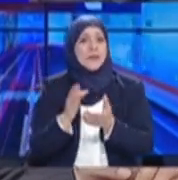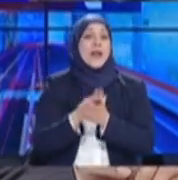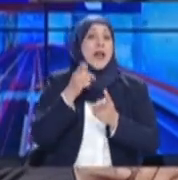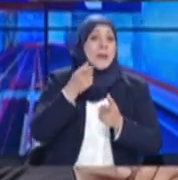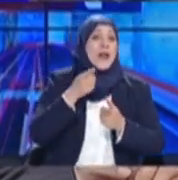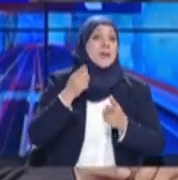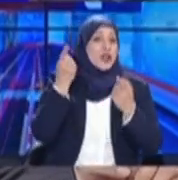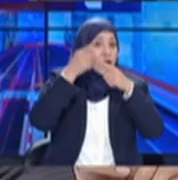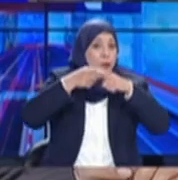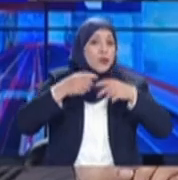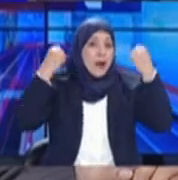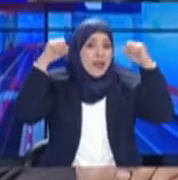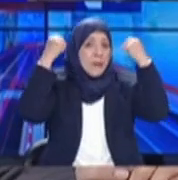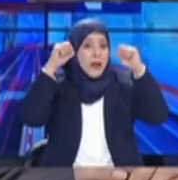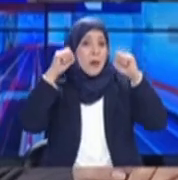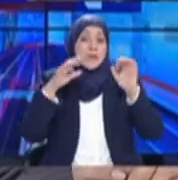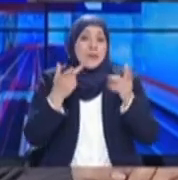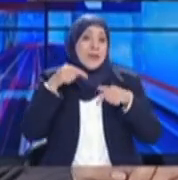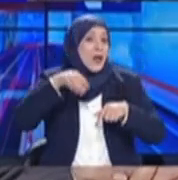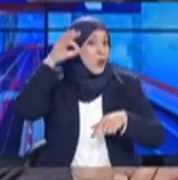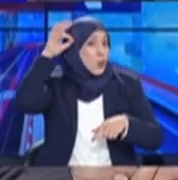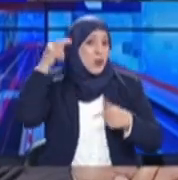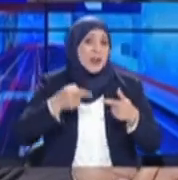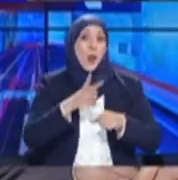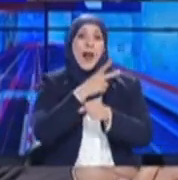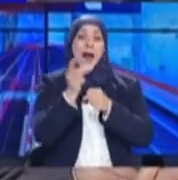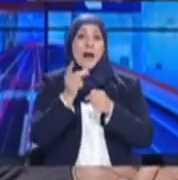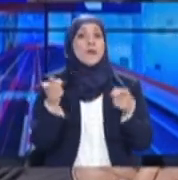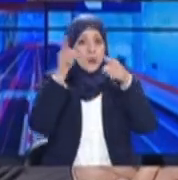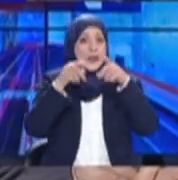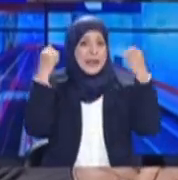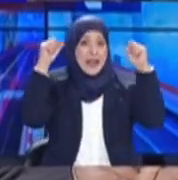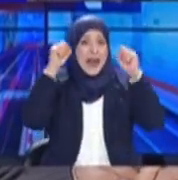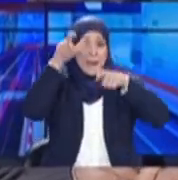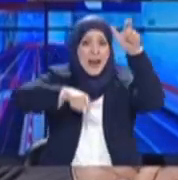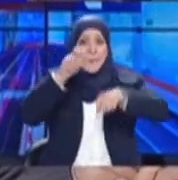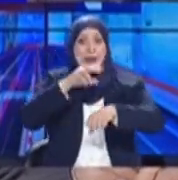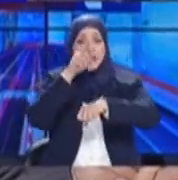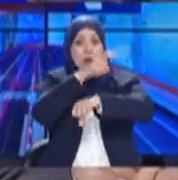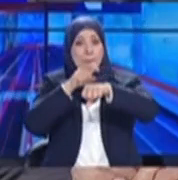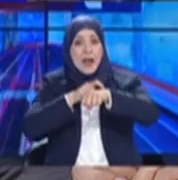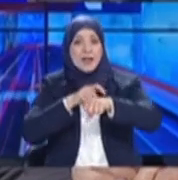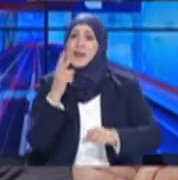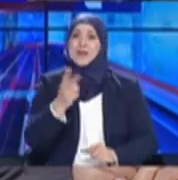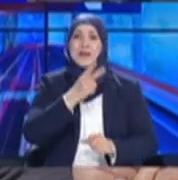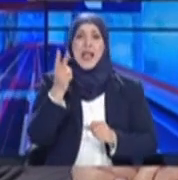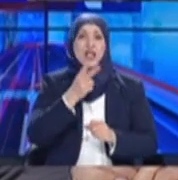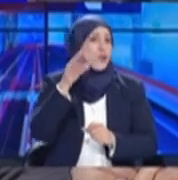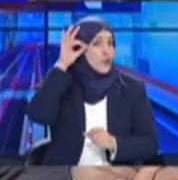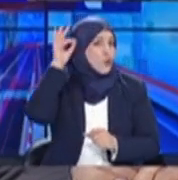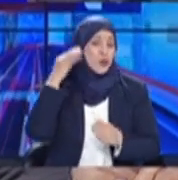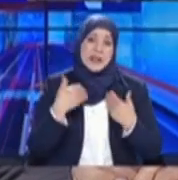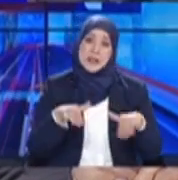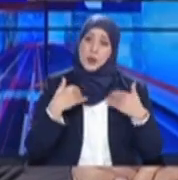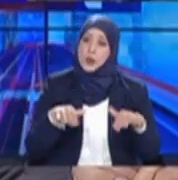تونس على الدوله مش نحكي كان عليك ما بدنا نتحمل المسؤوليه في هذا الجانب وعلى ايضا